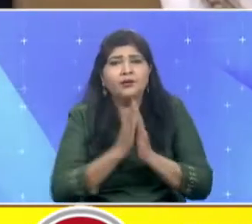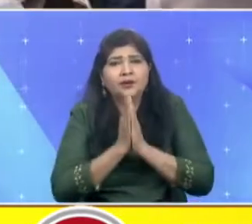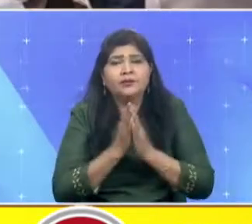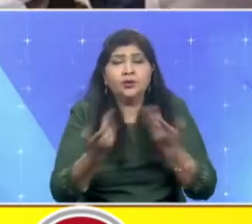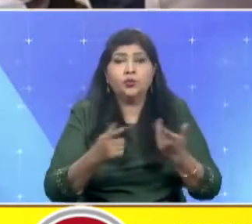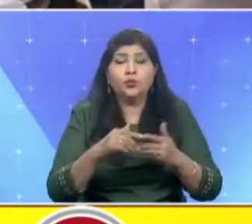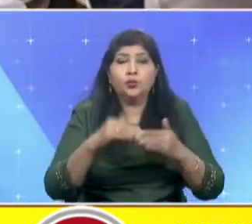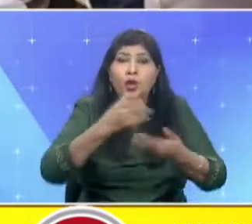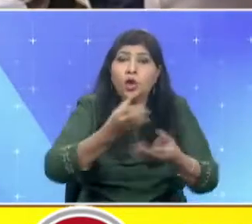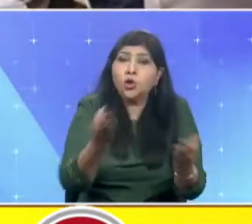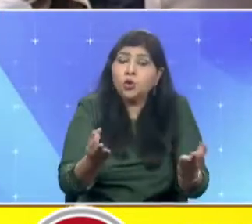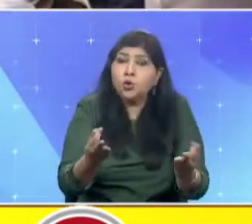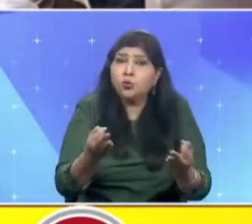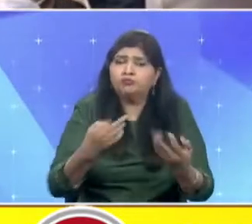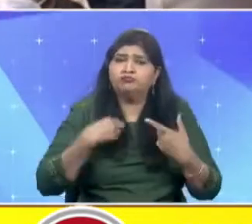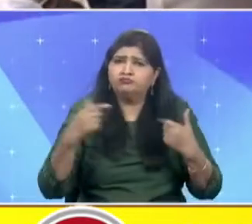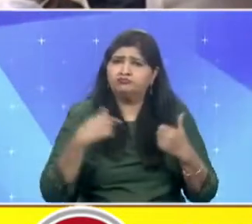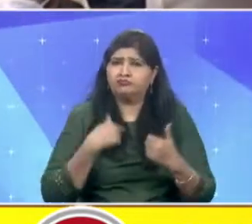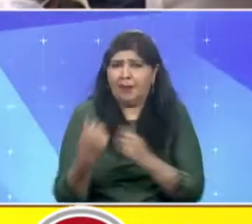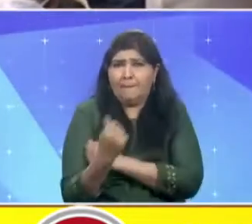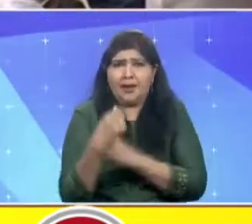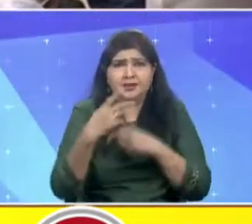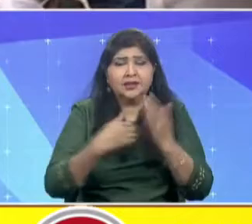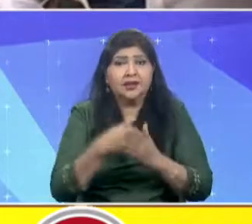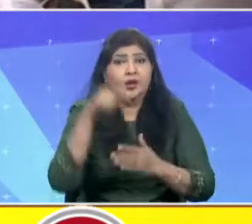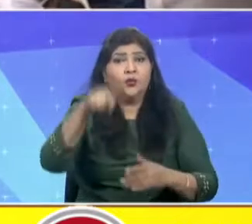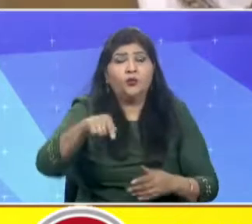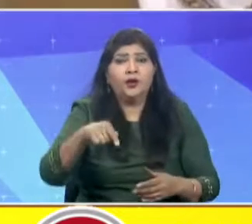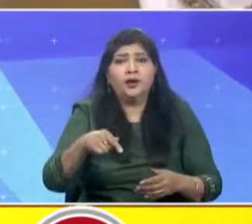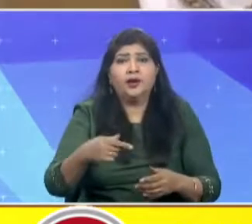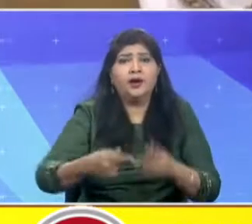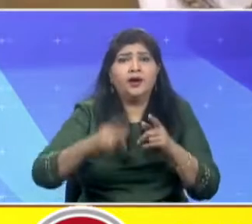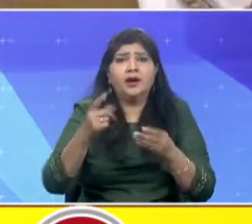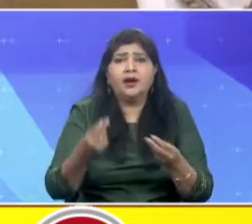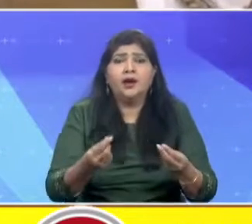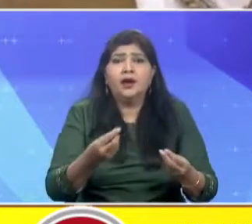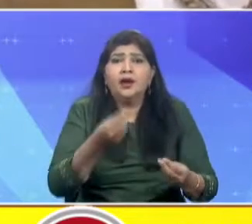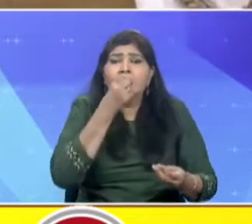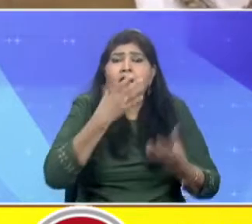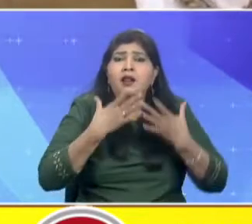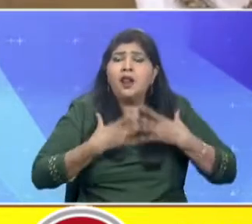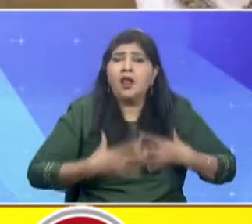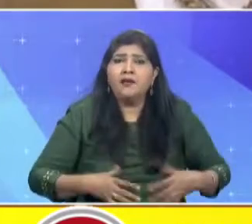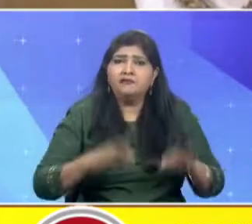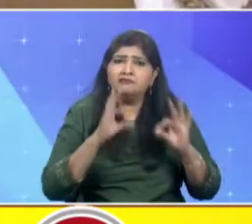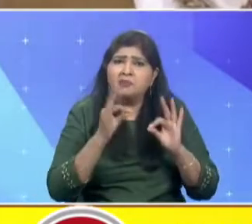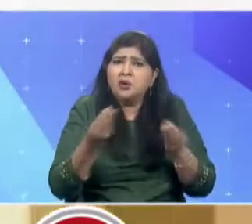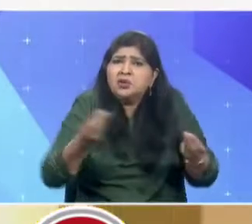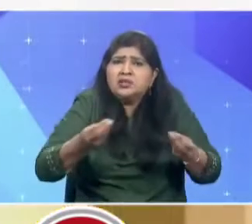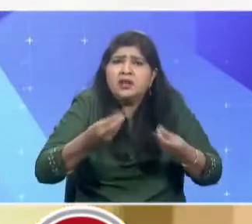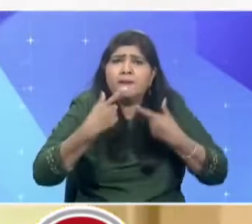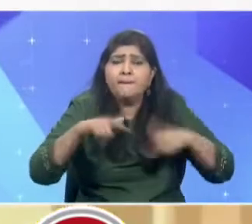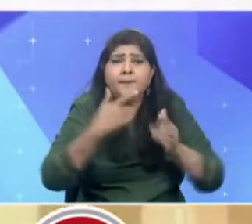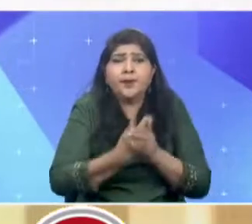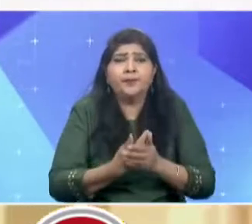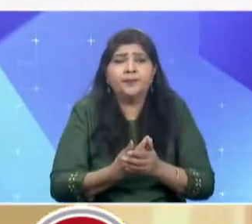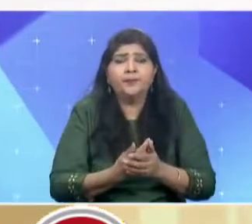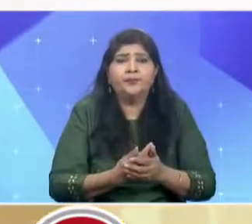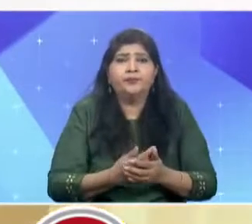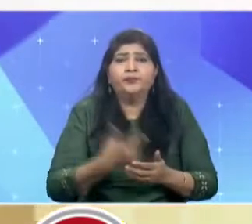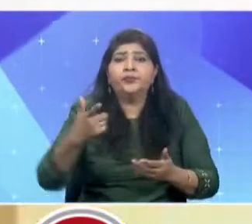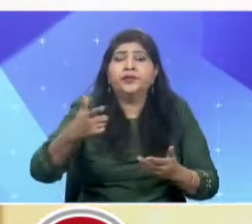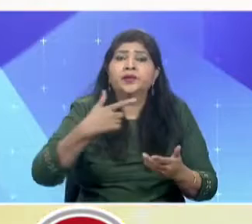योग के प्रति एक पैशन है और वे बहुत हेल्दी लाइफस्टाइल जीते हैं।